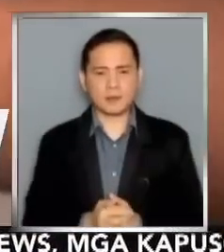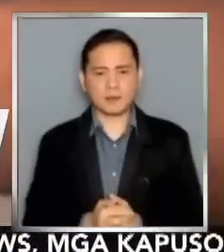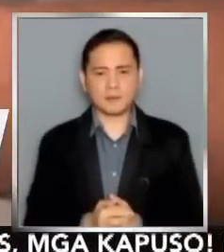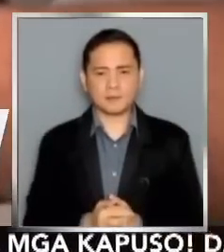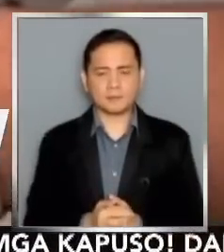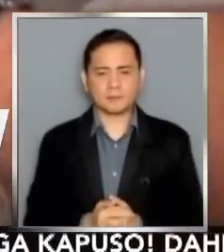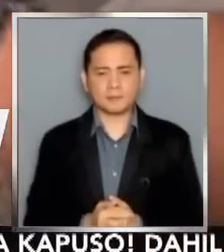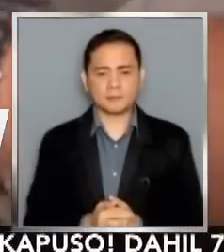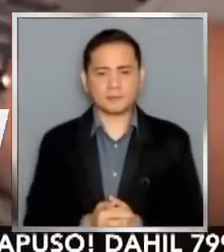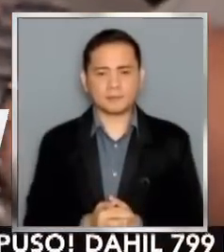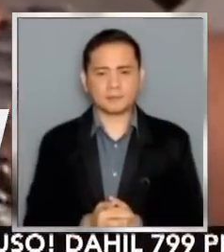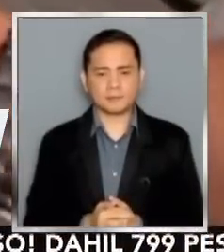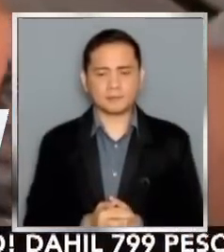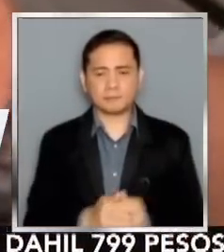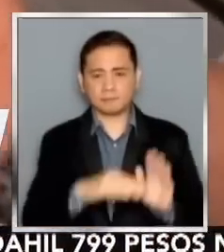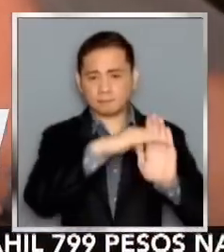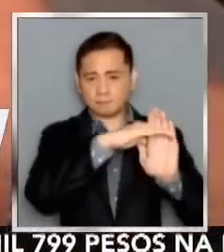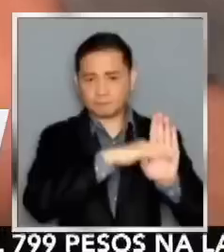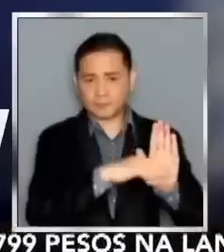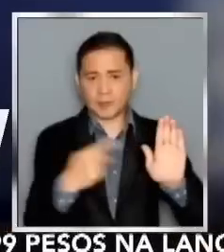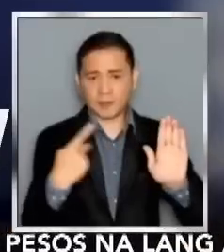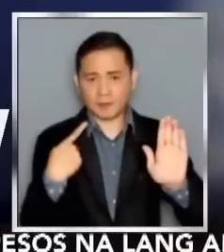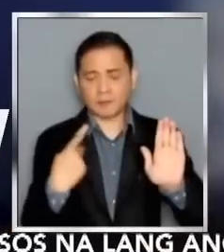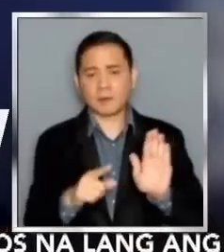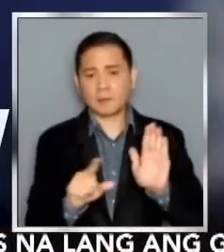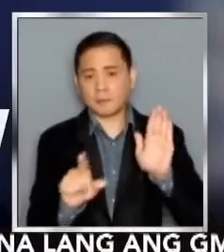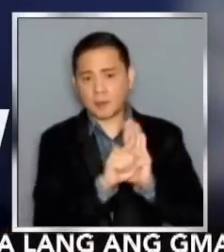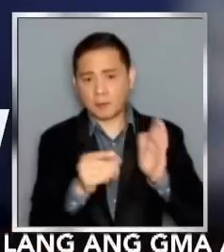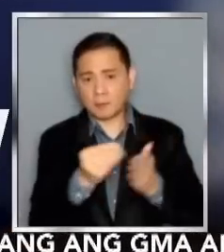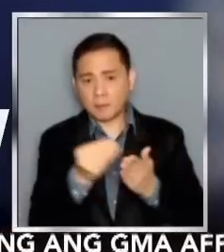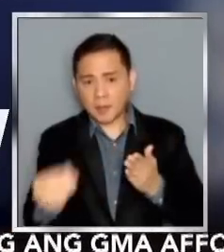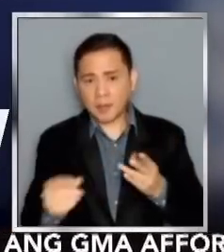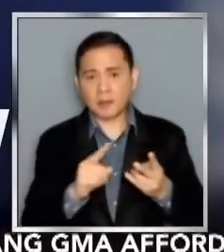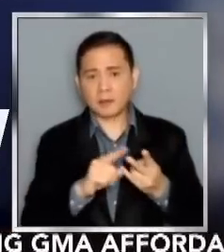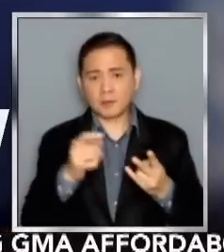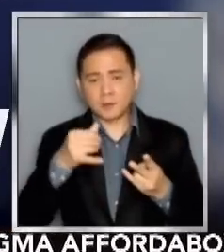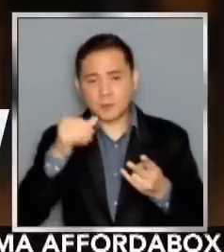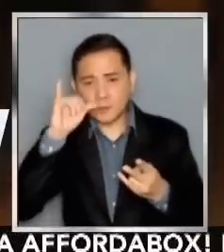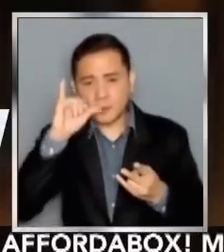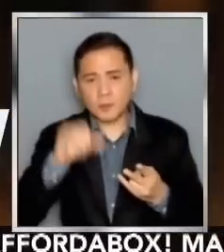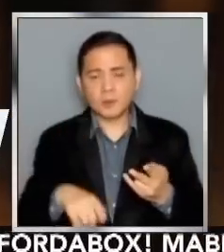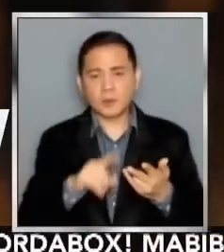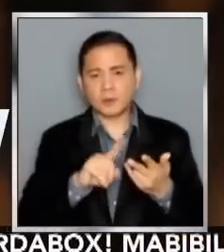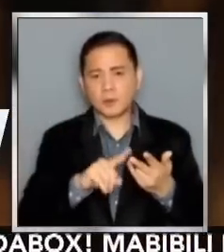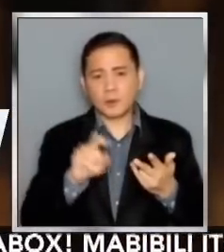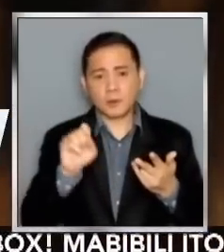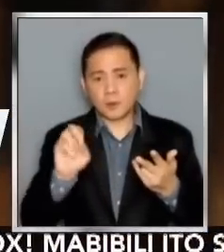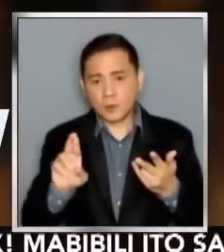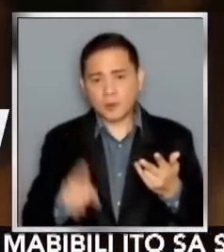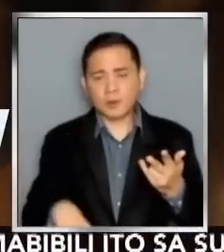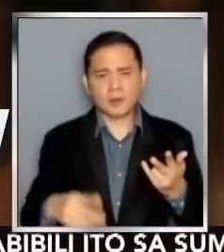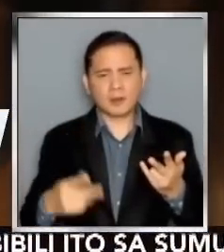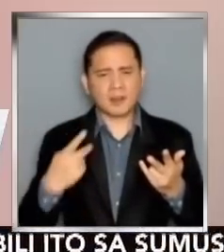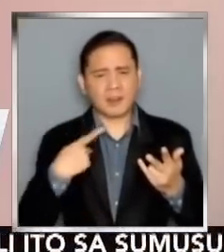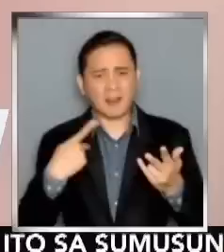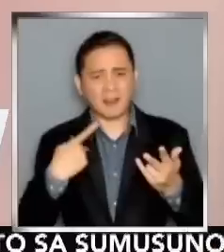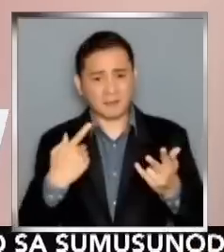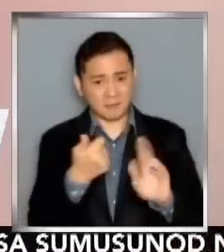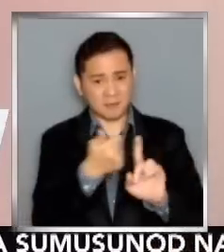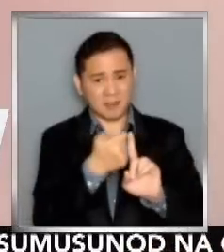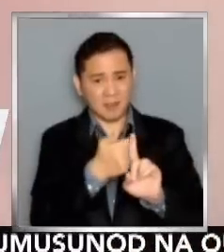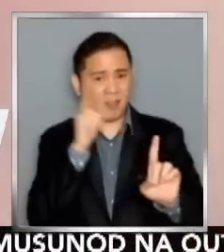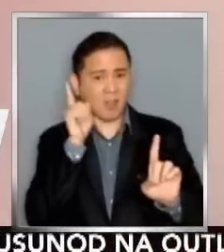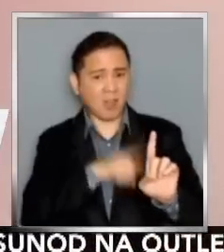edad. Bawal din silang bumili o kumonsumo ng alak, pati ang misrepresentasyon o pagpapanggap na nasa legal na edad na ang bumibili.